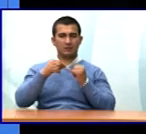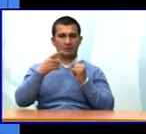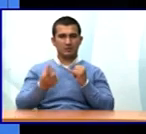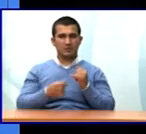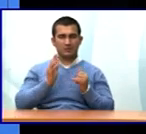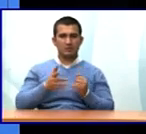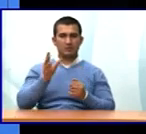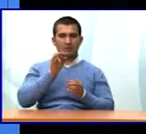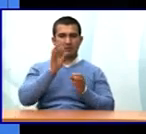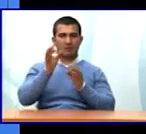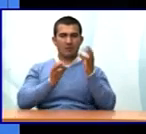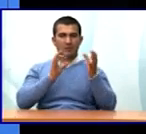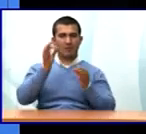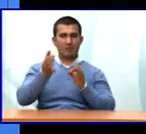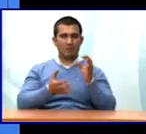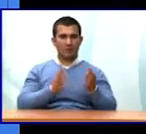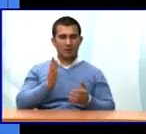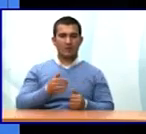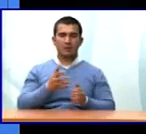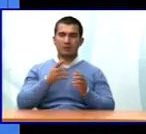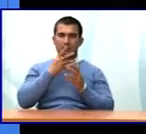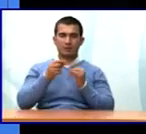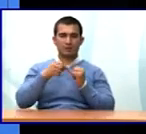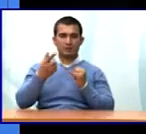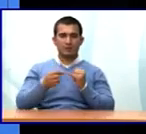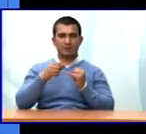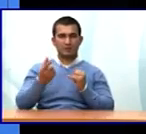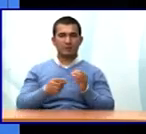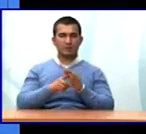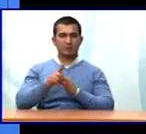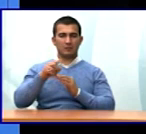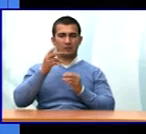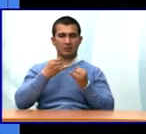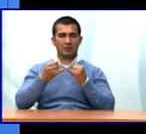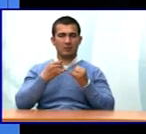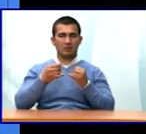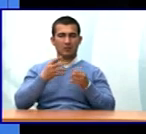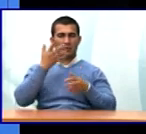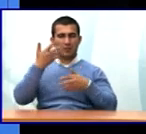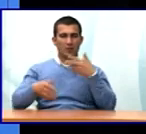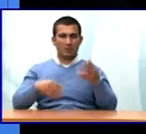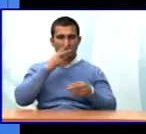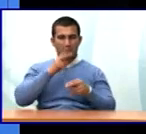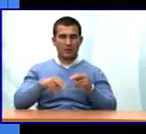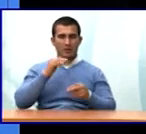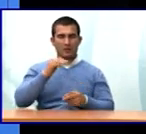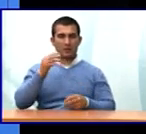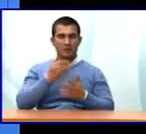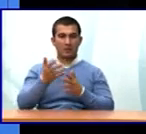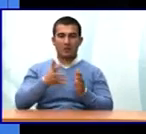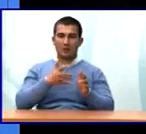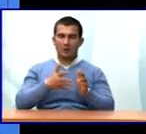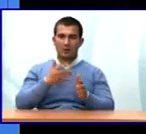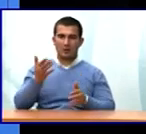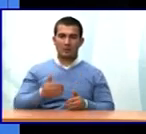barglarda dog'lar paydo bo'ladi, barglari bukilib sarg'aya boshlaydi. Bu demak fosfor yetishmaslik natijasi